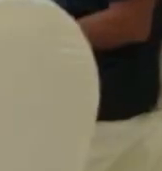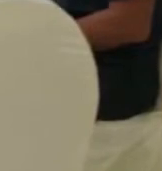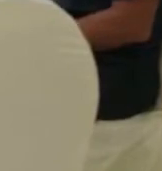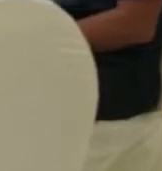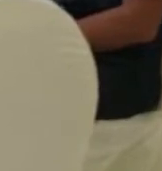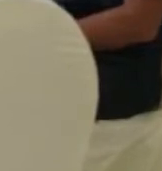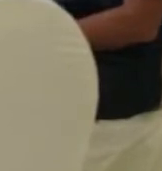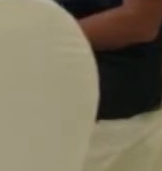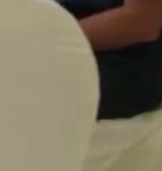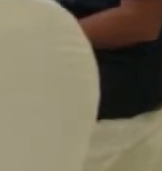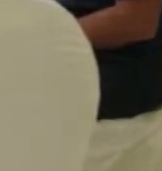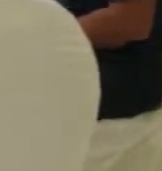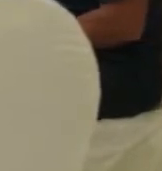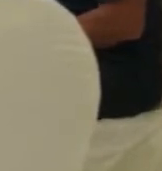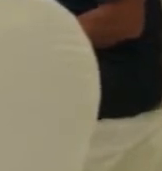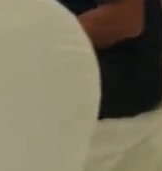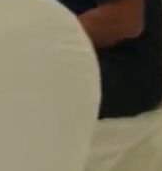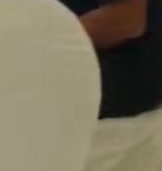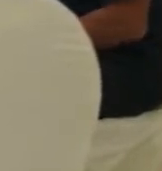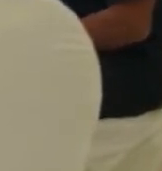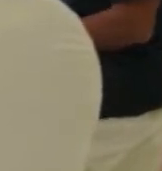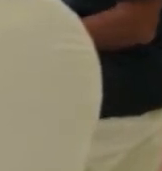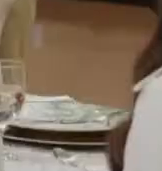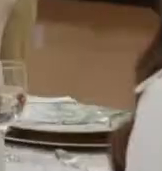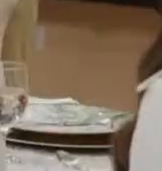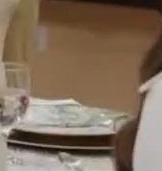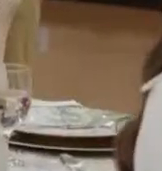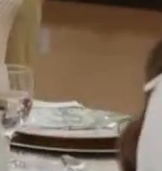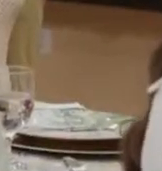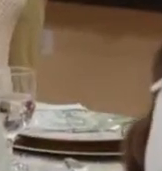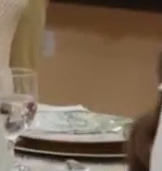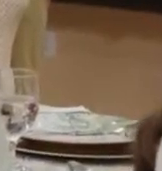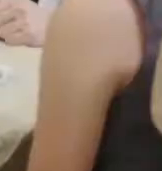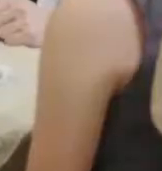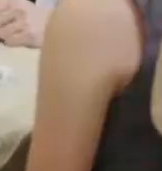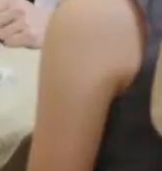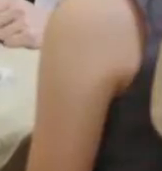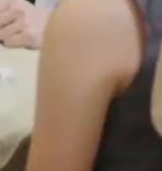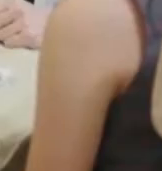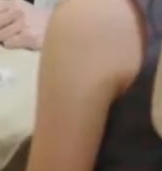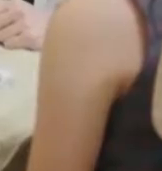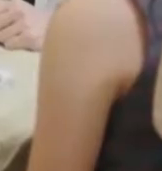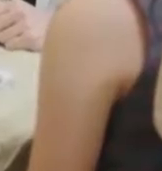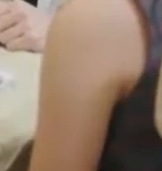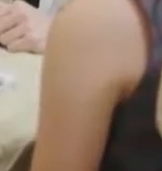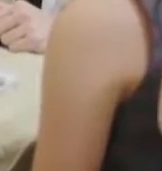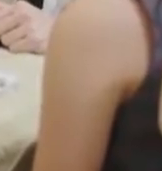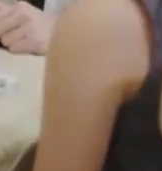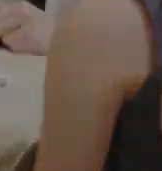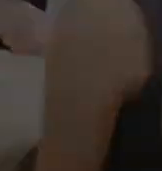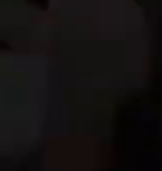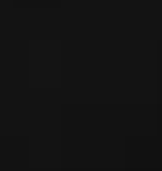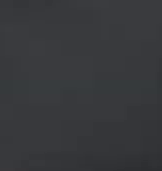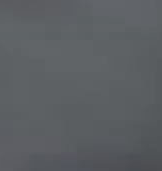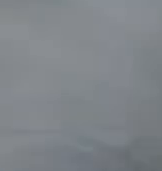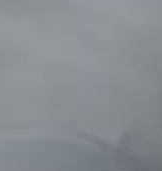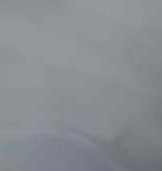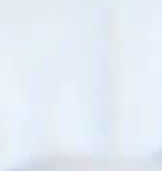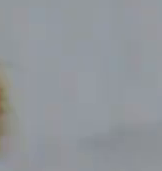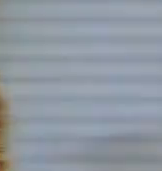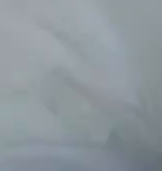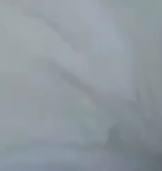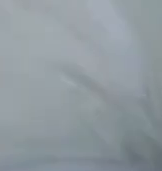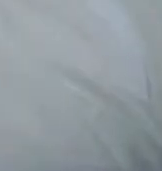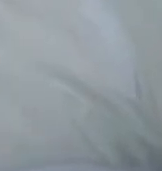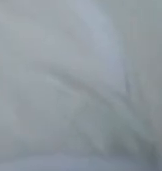am so happy that we're all together here tonight. Maraming nangyari, but thank God, nalampasan natin lahat yon. Wala na si